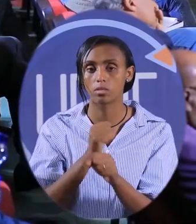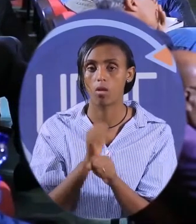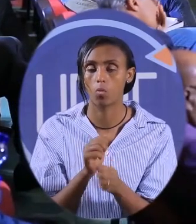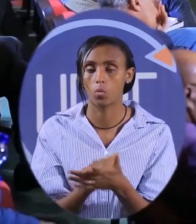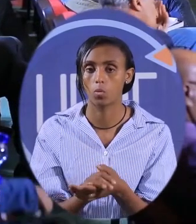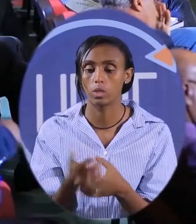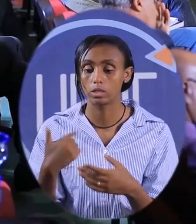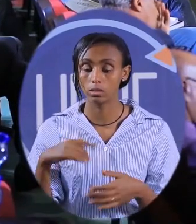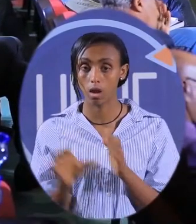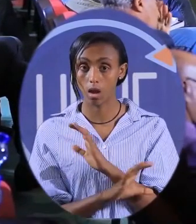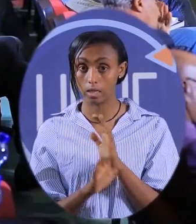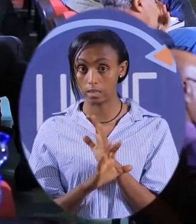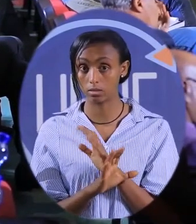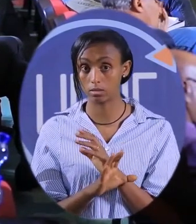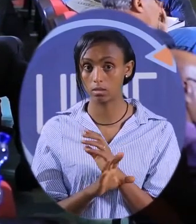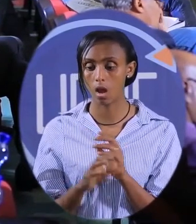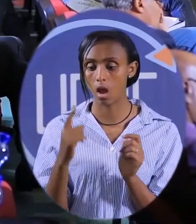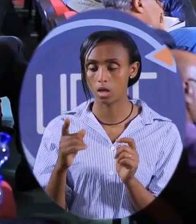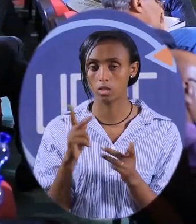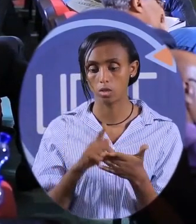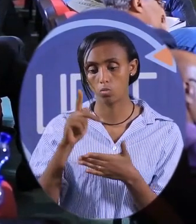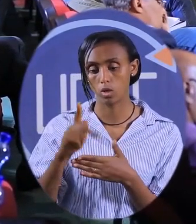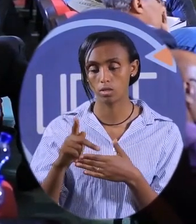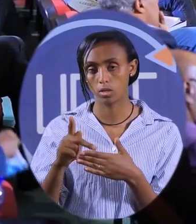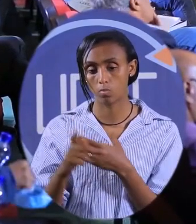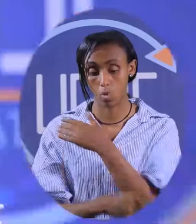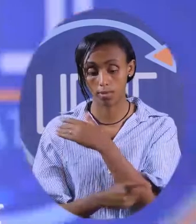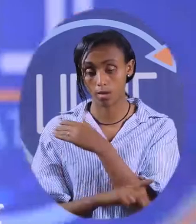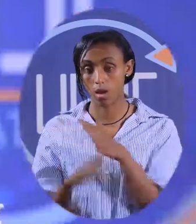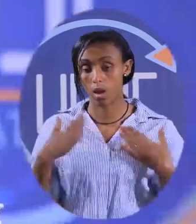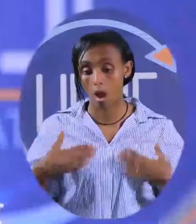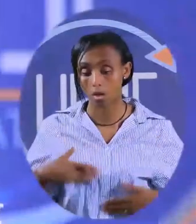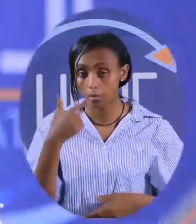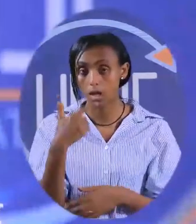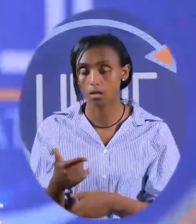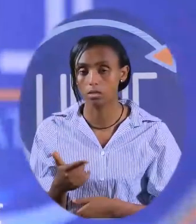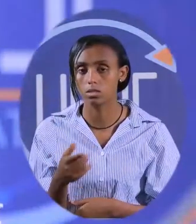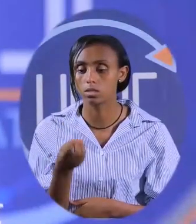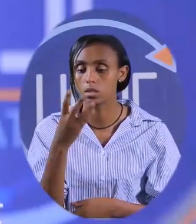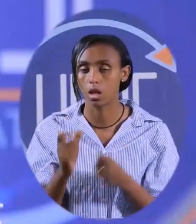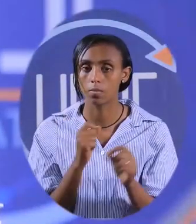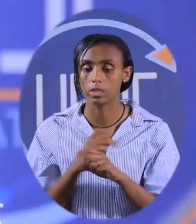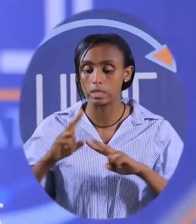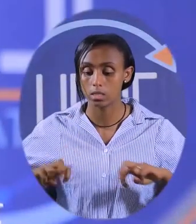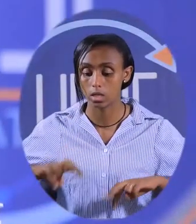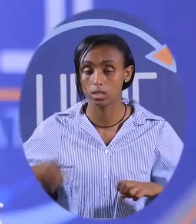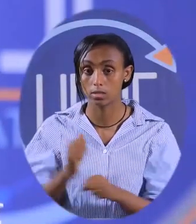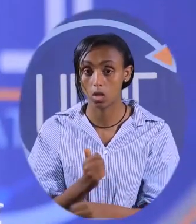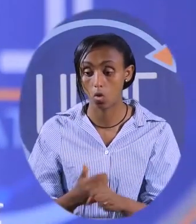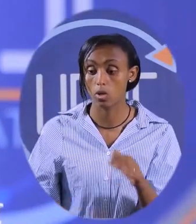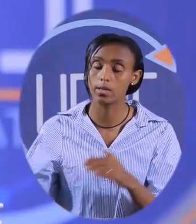የእኛ ሀገር እንትን አንድ የፖለቲካ ቃል የሚናገር እኮ ስንት አመት ሪሰርች ከሰራው ሰው